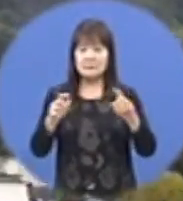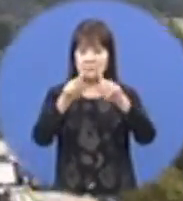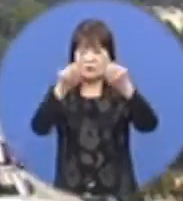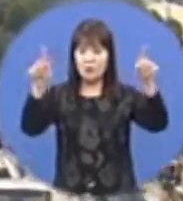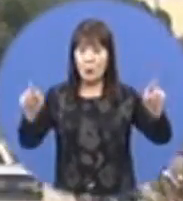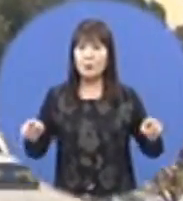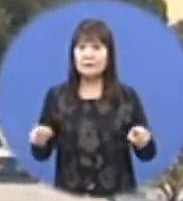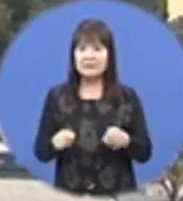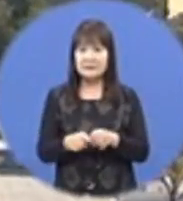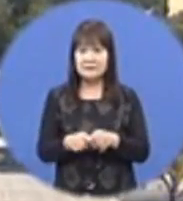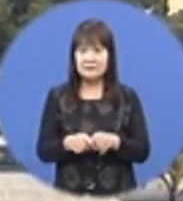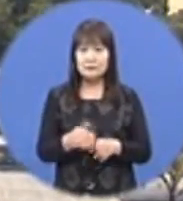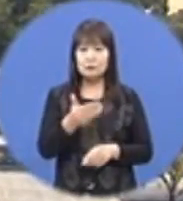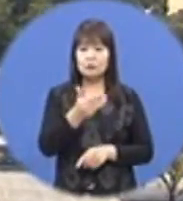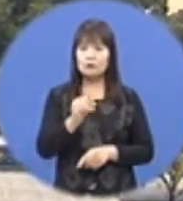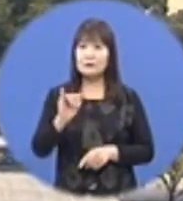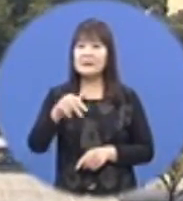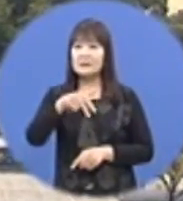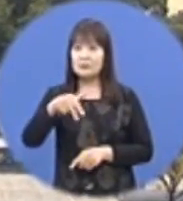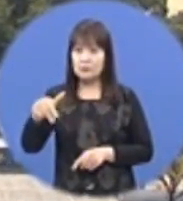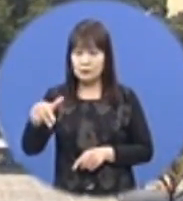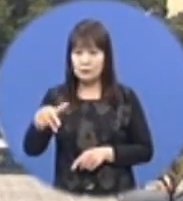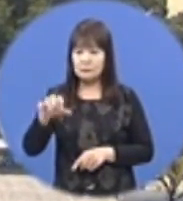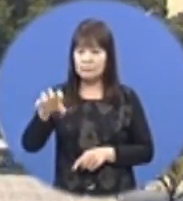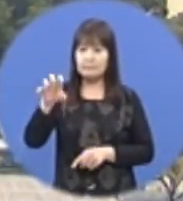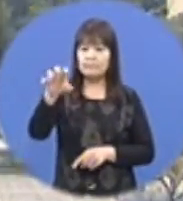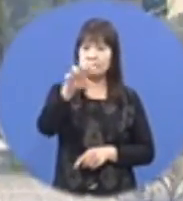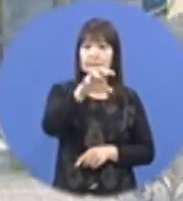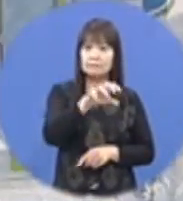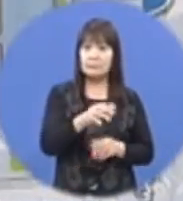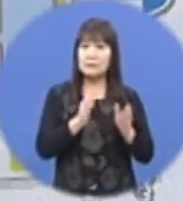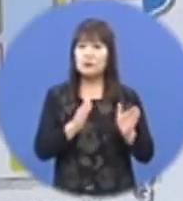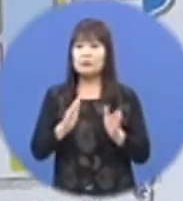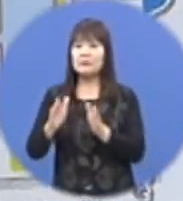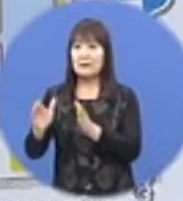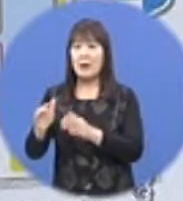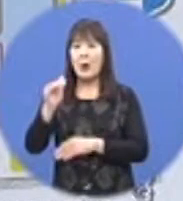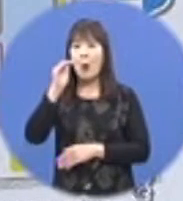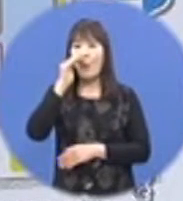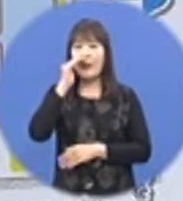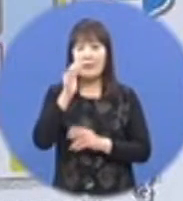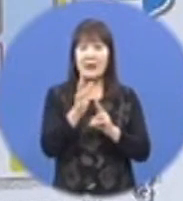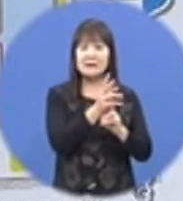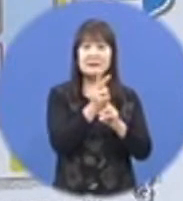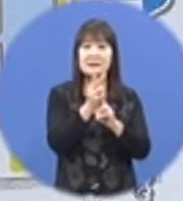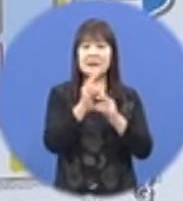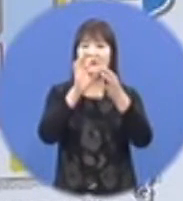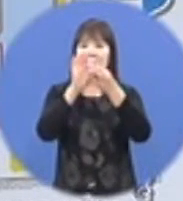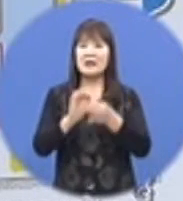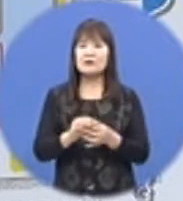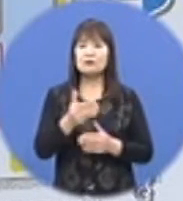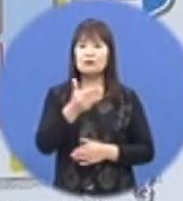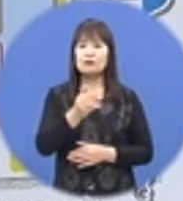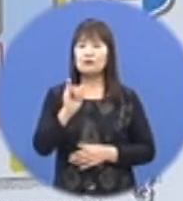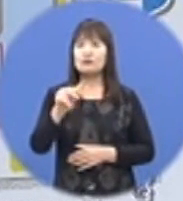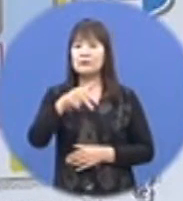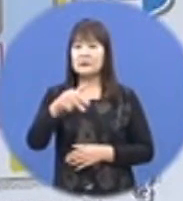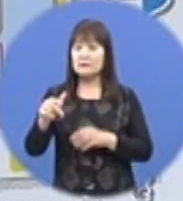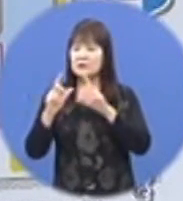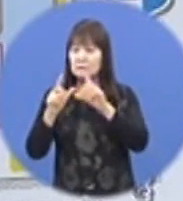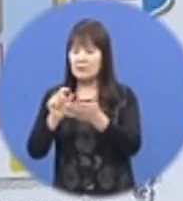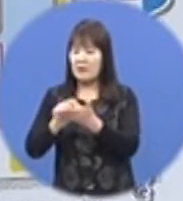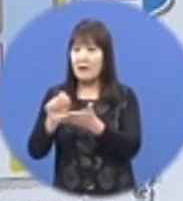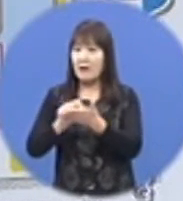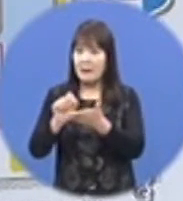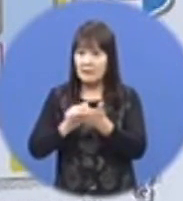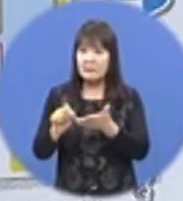なスゴロクに見立てたクイズラリーで、城内各地に用意された和歌山や忍者に関するクイズに答えながら、和歌山城